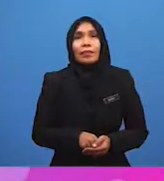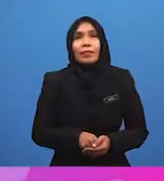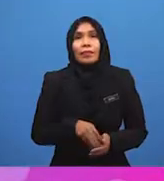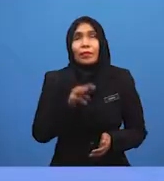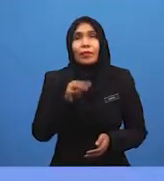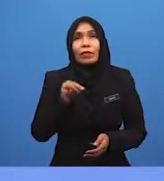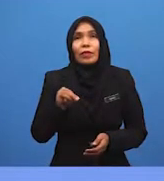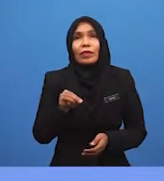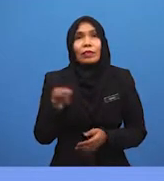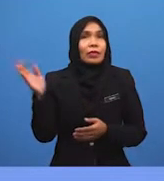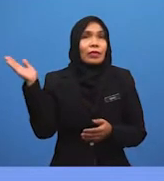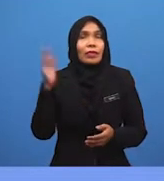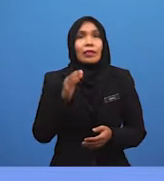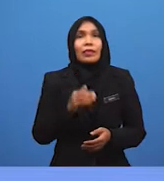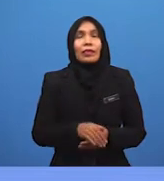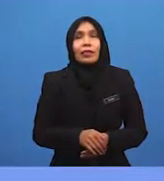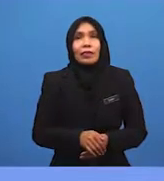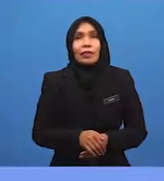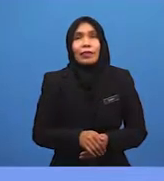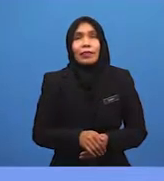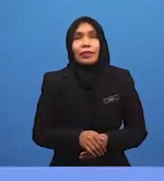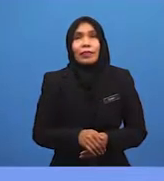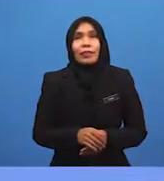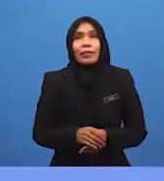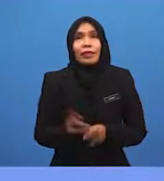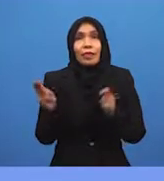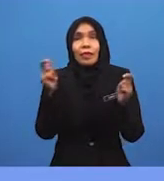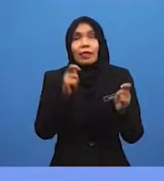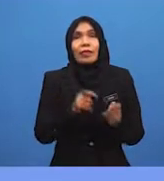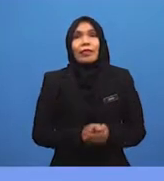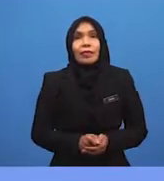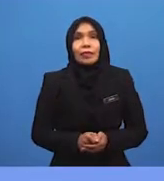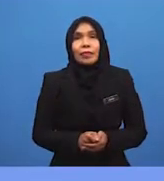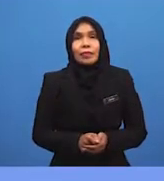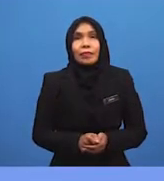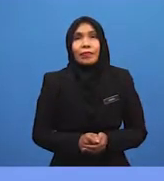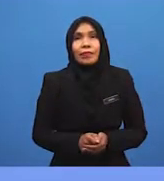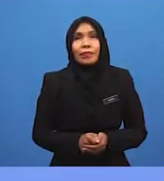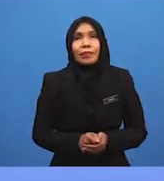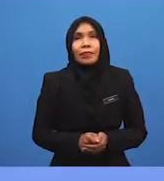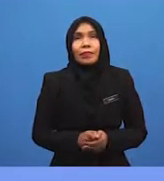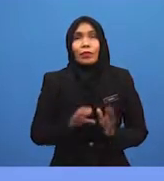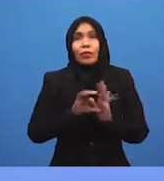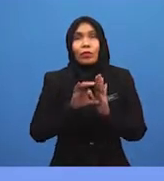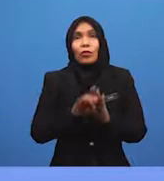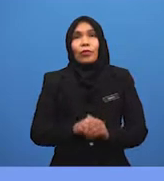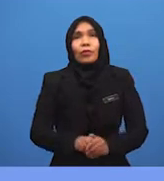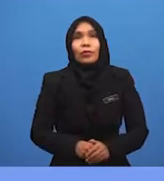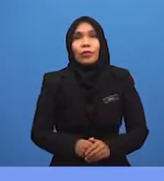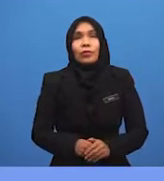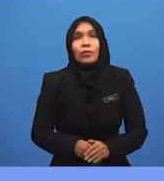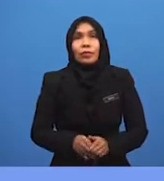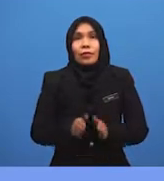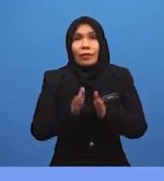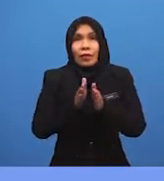kita hayati beberapa contoh pertuturan dan perlakuan berhemah di sekolah. Bersalaman